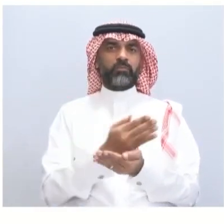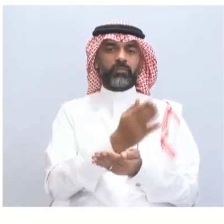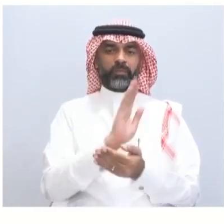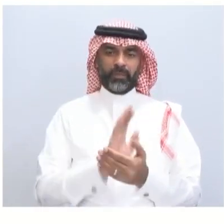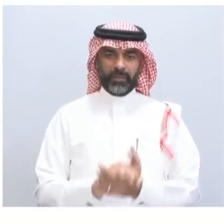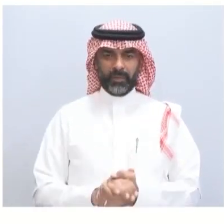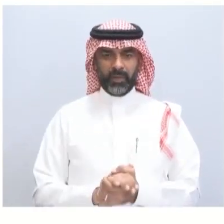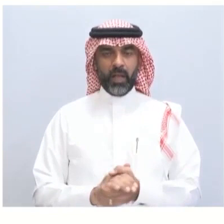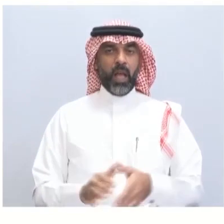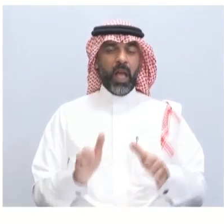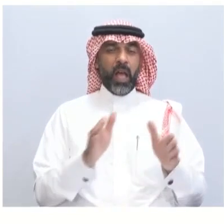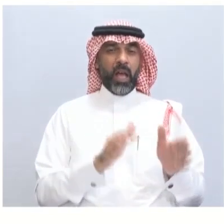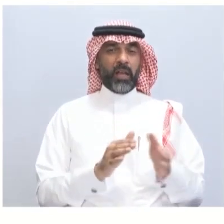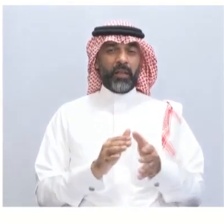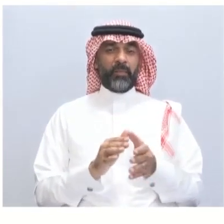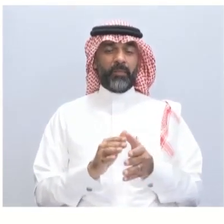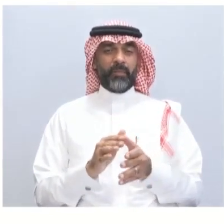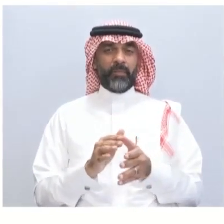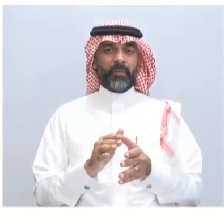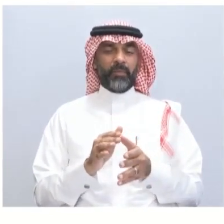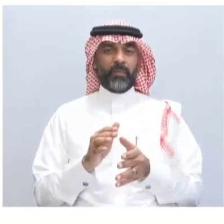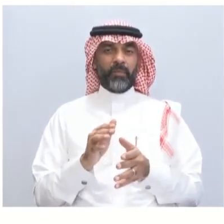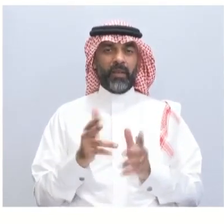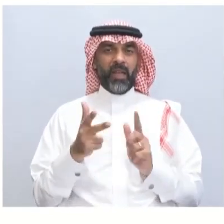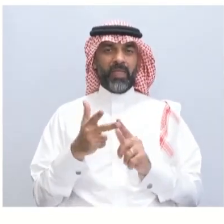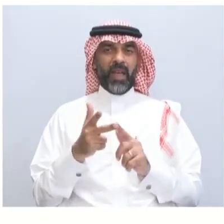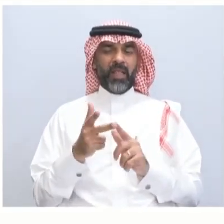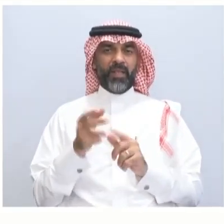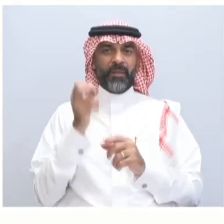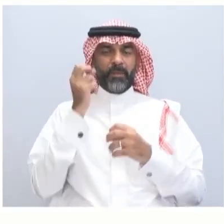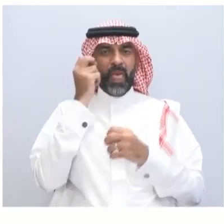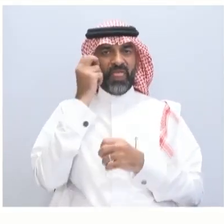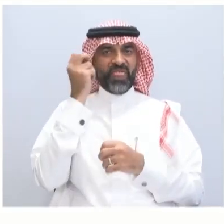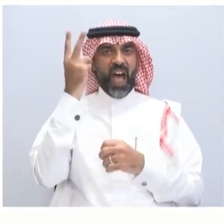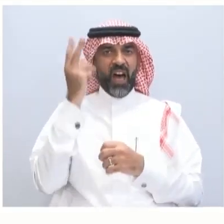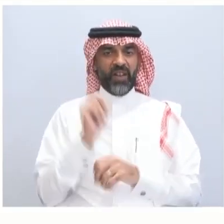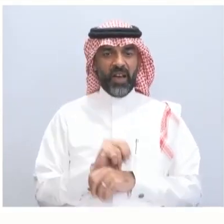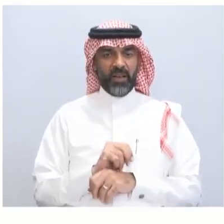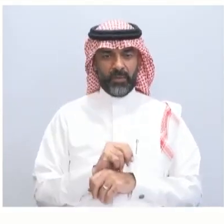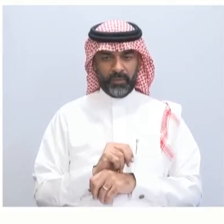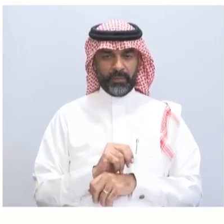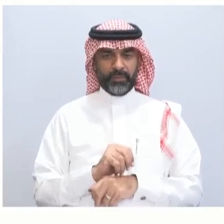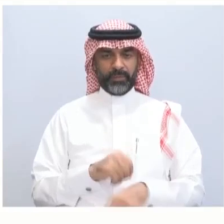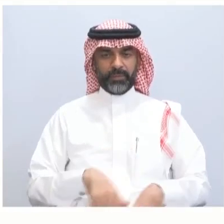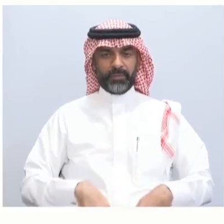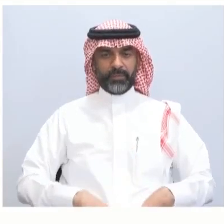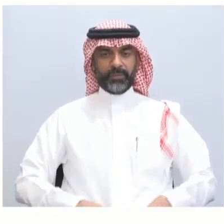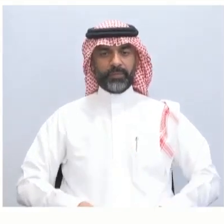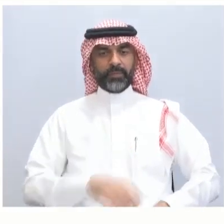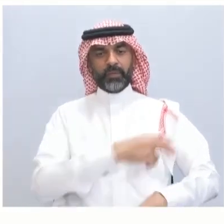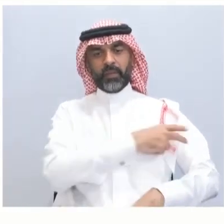الاجتماعيه ومن الناحيه الثقافيه تمكنت شبه الجزيره العربيه من التاثر